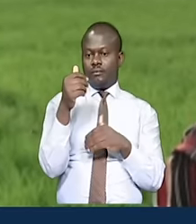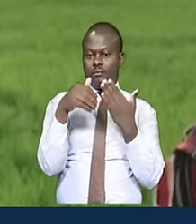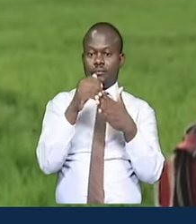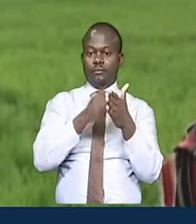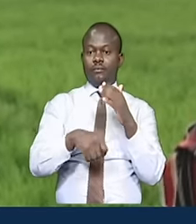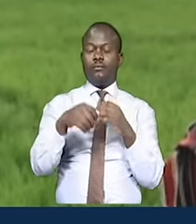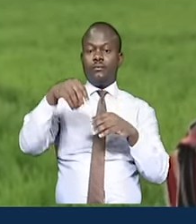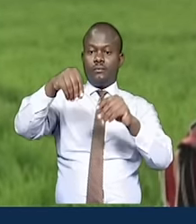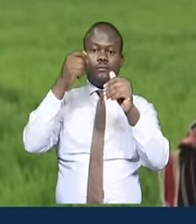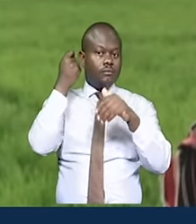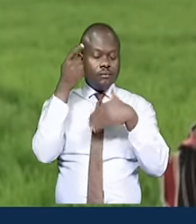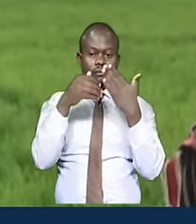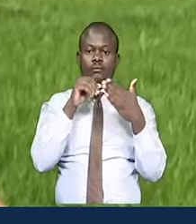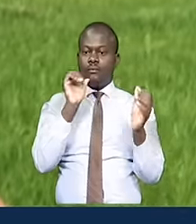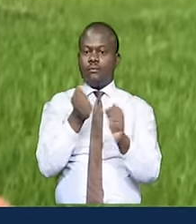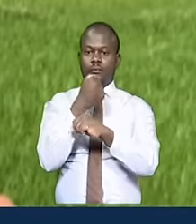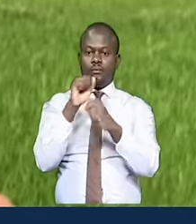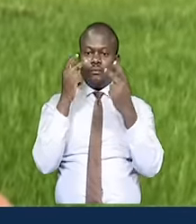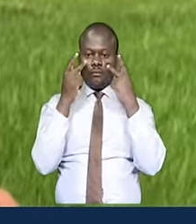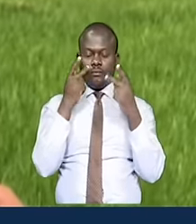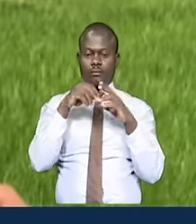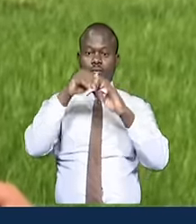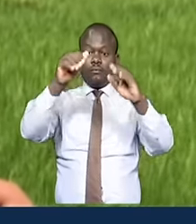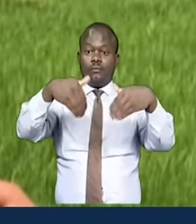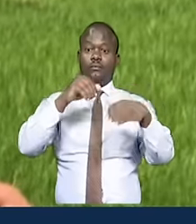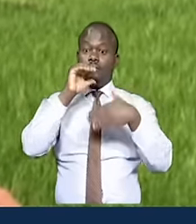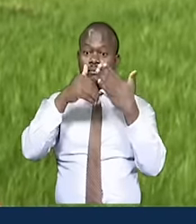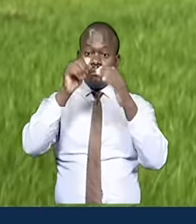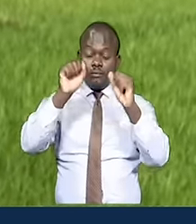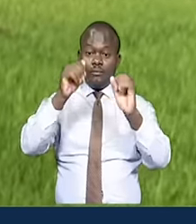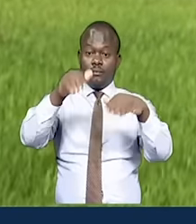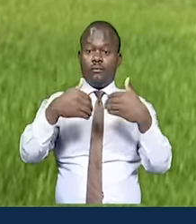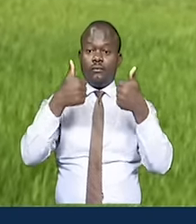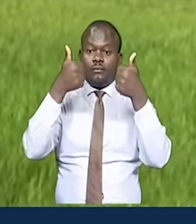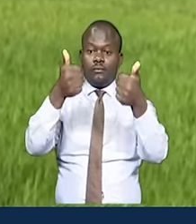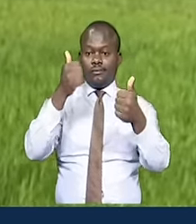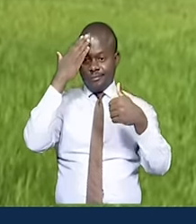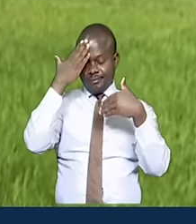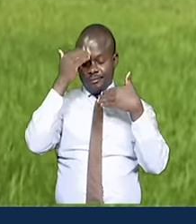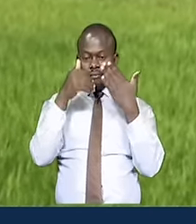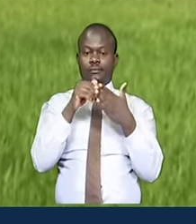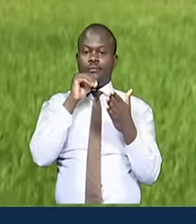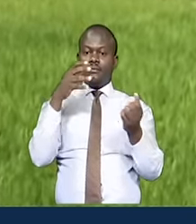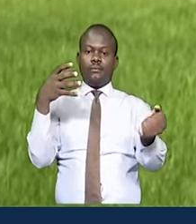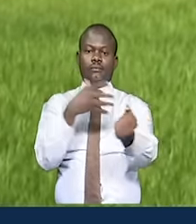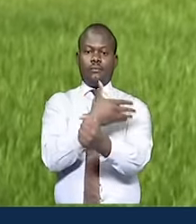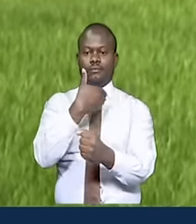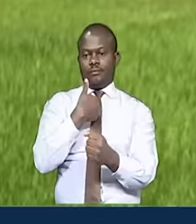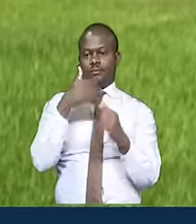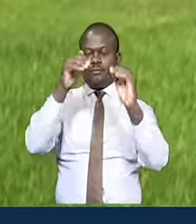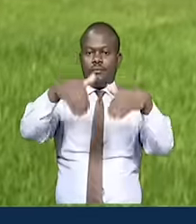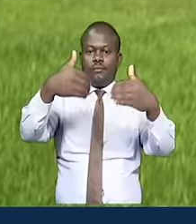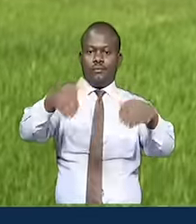ikadukata ifumbire urumva ntago twabona ifumbire mu guhinga ntago twabashije guhinga neza kubera ko nta bushobozi twari dufite bwo